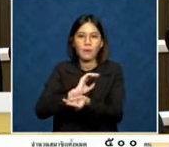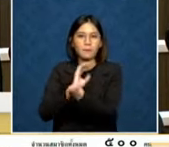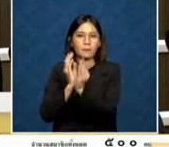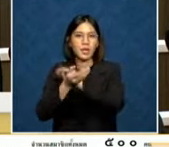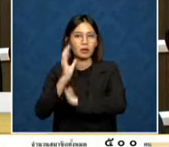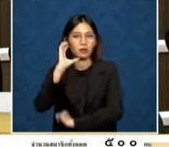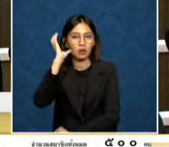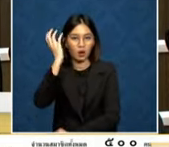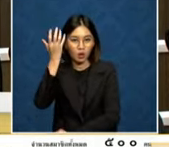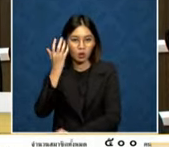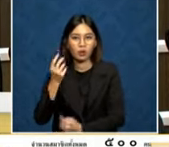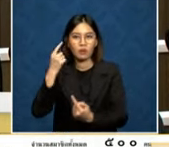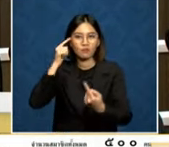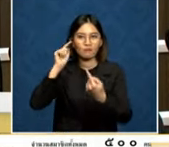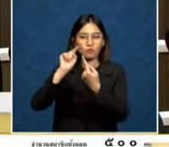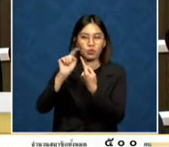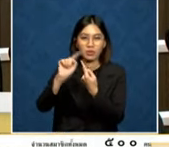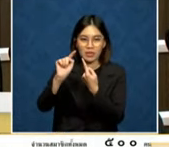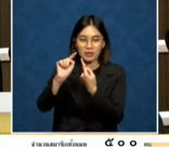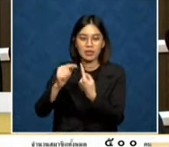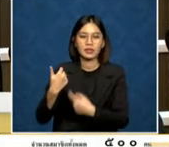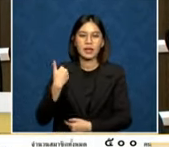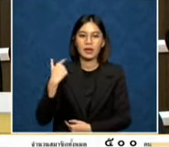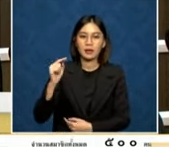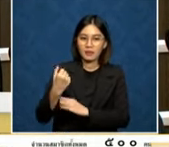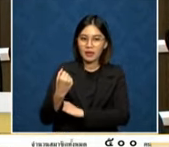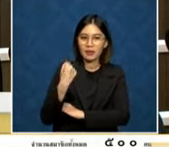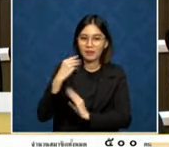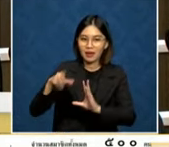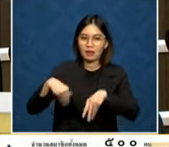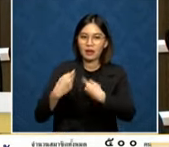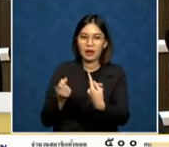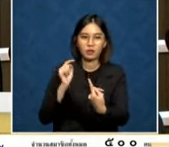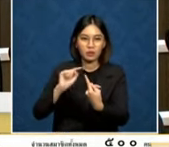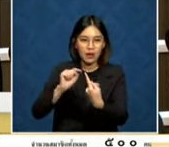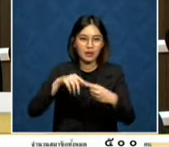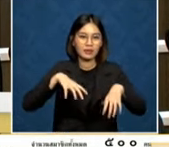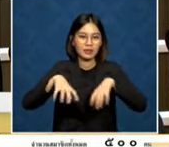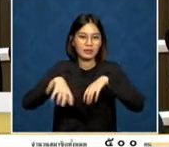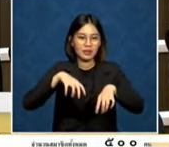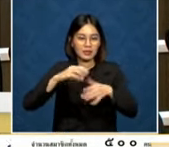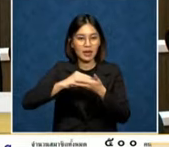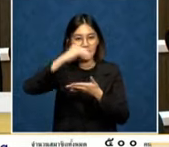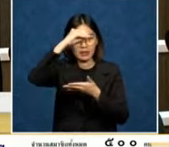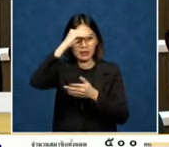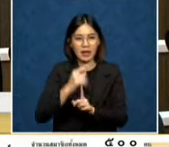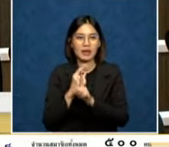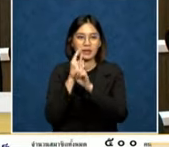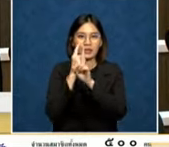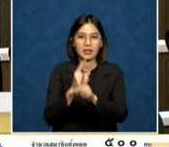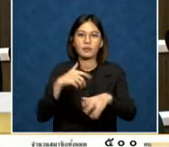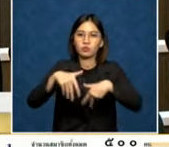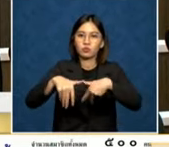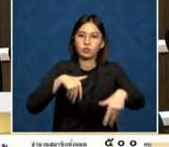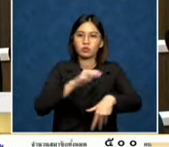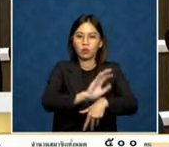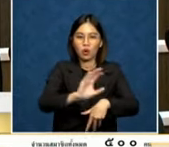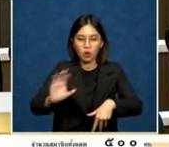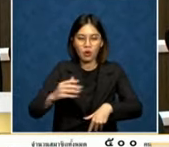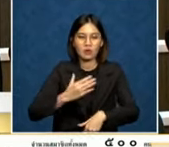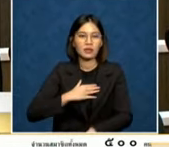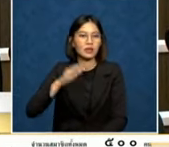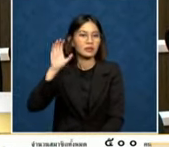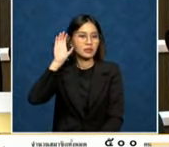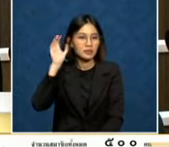โลกโดยมุ่งเน้นให้มีการกระจายอำนาจการจัดการศึกษาตามบริบทของพื้นที่ดิฉัน